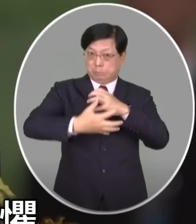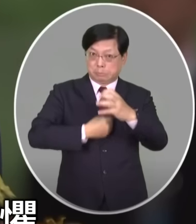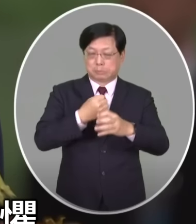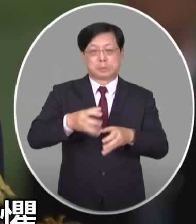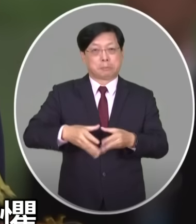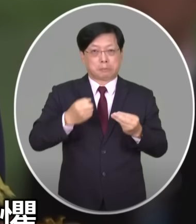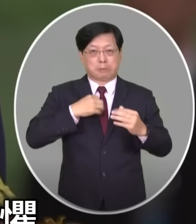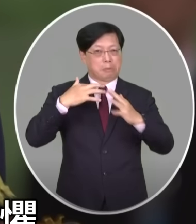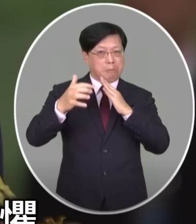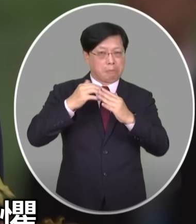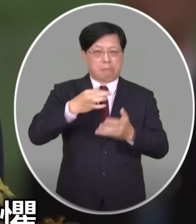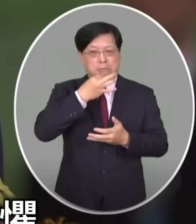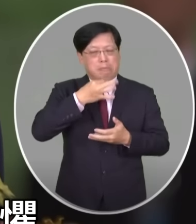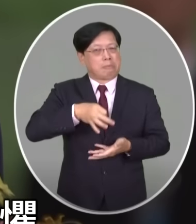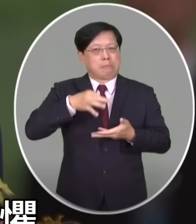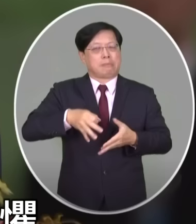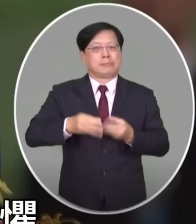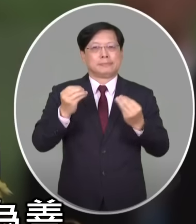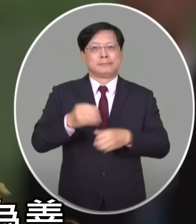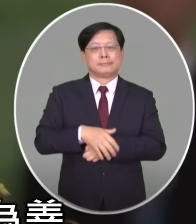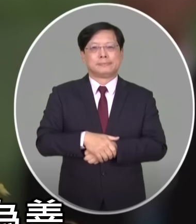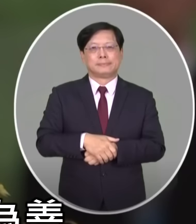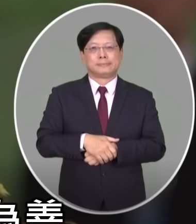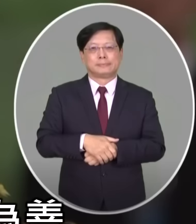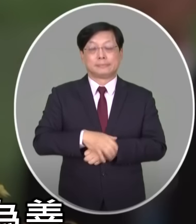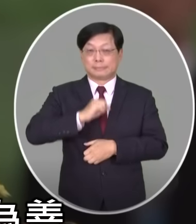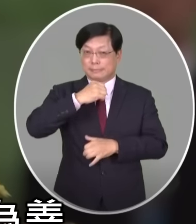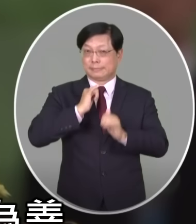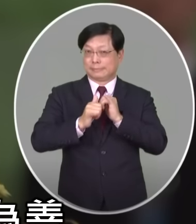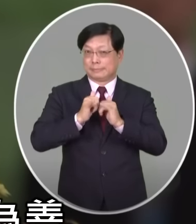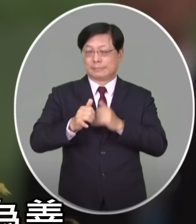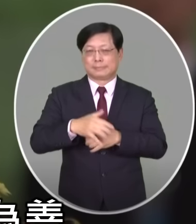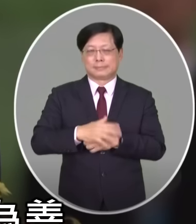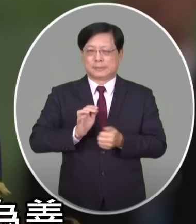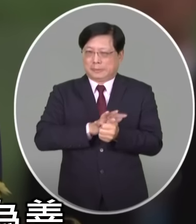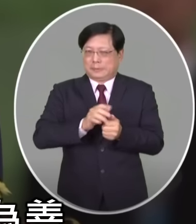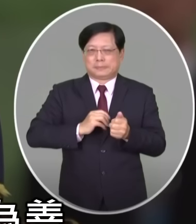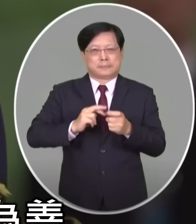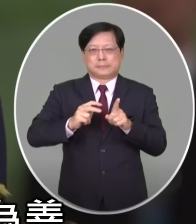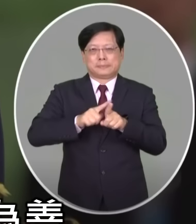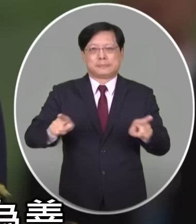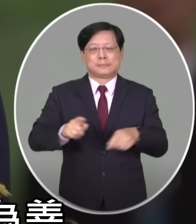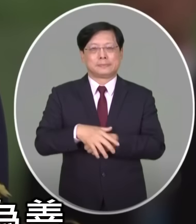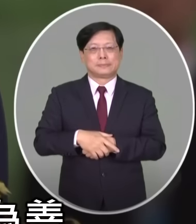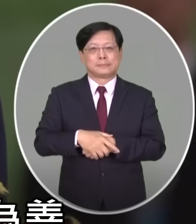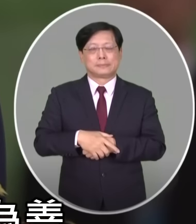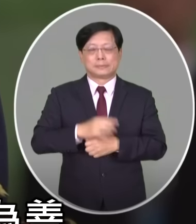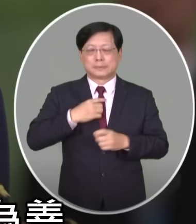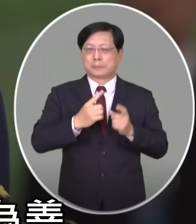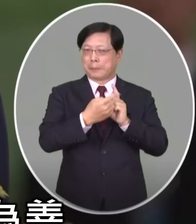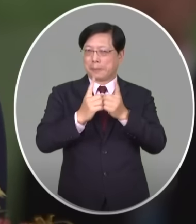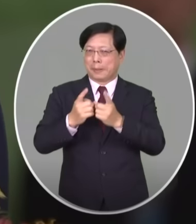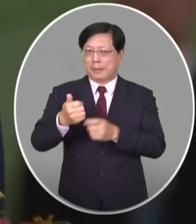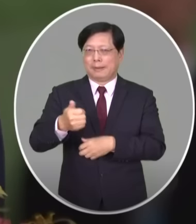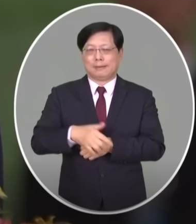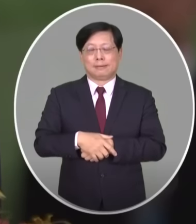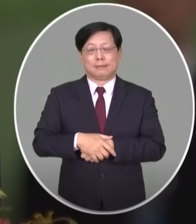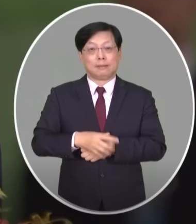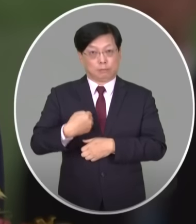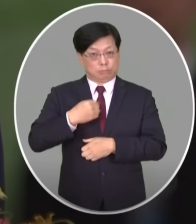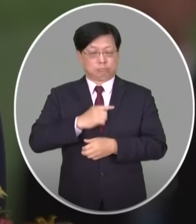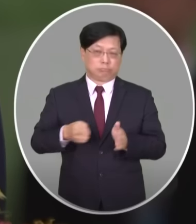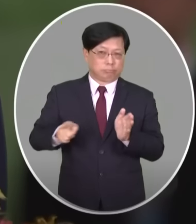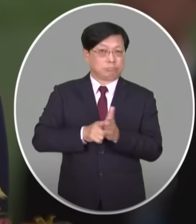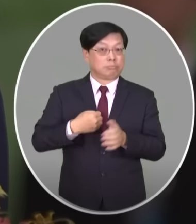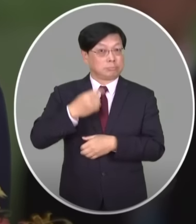于战争的恐惧。台湾人民热爱和平，与人为善。我始终认